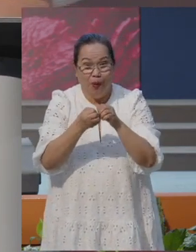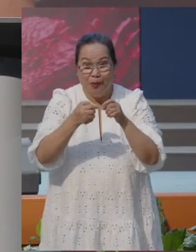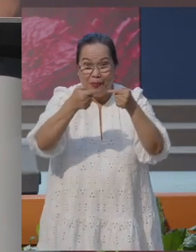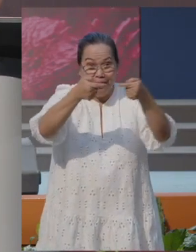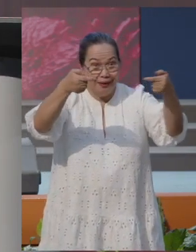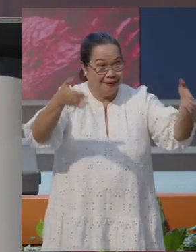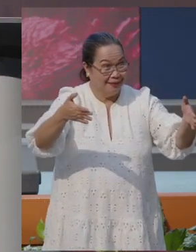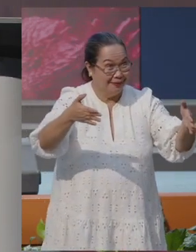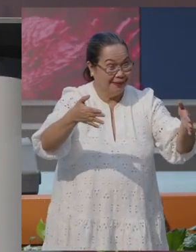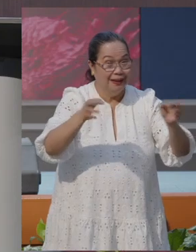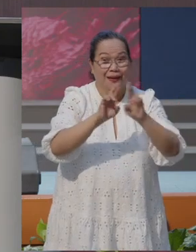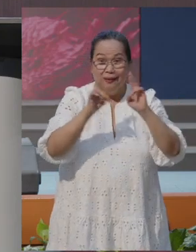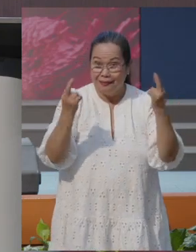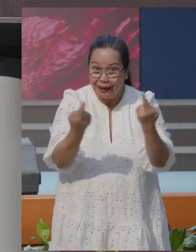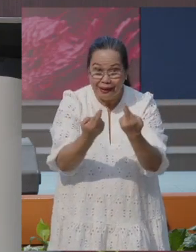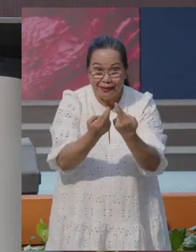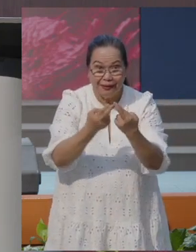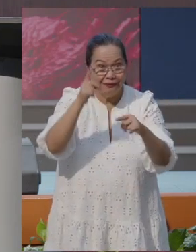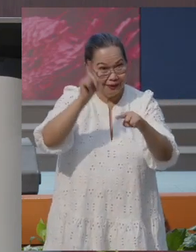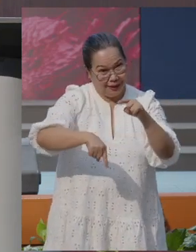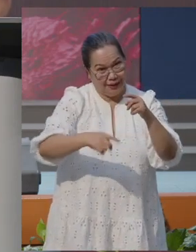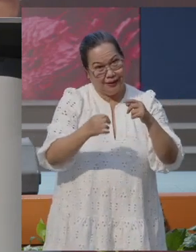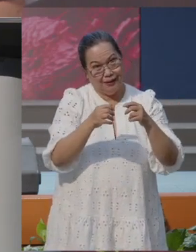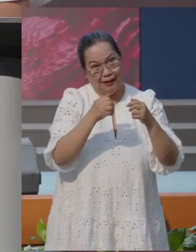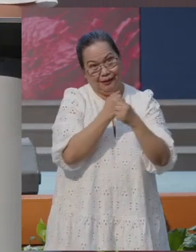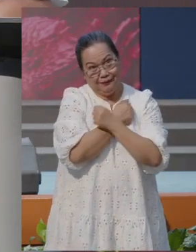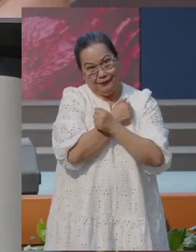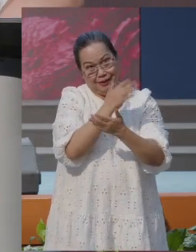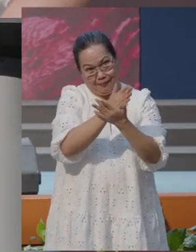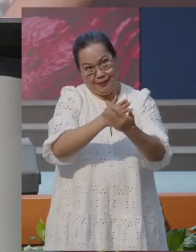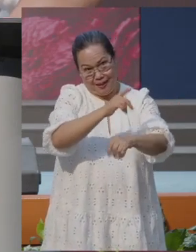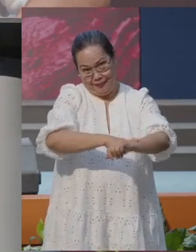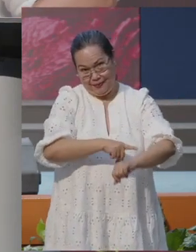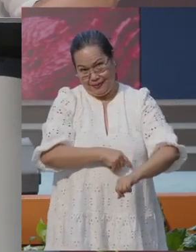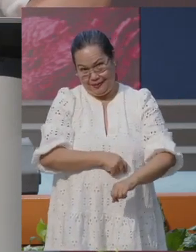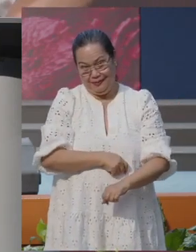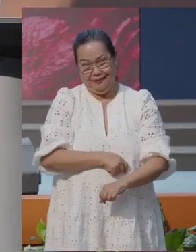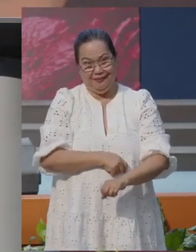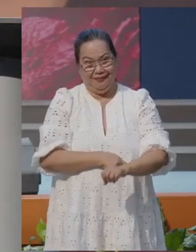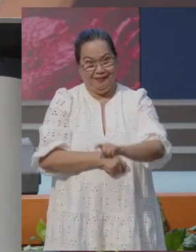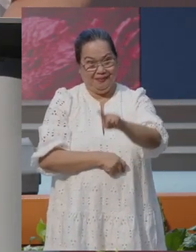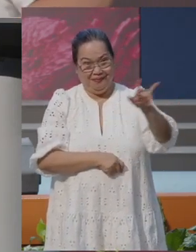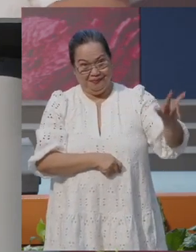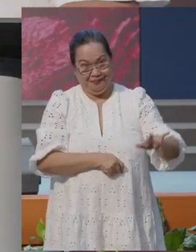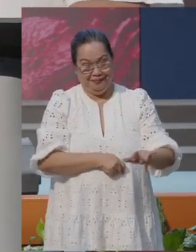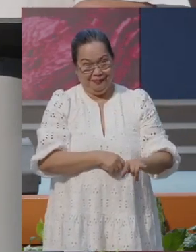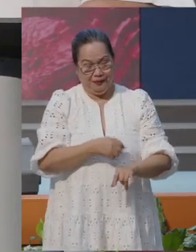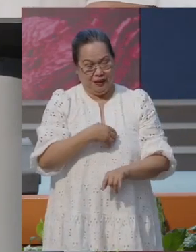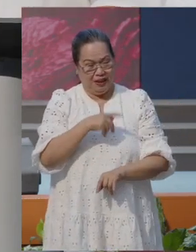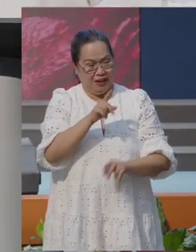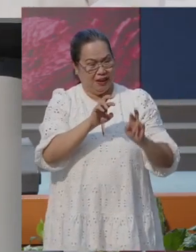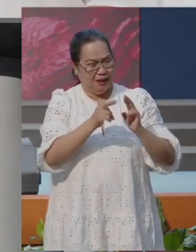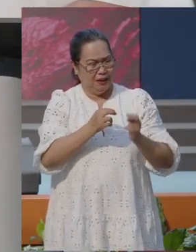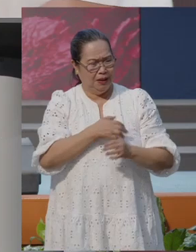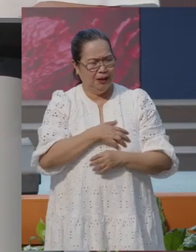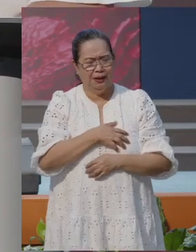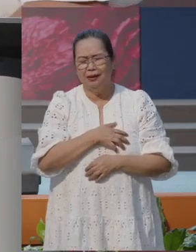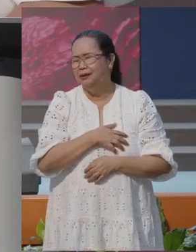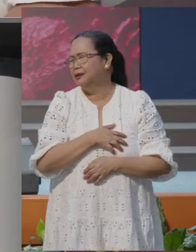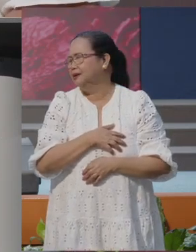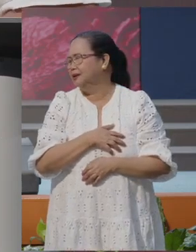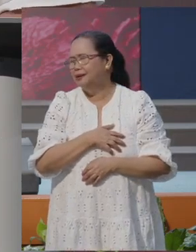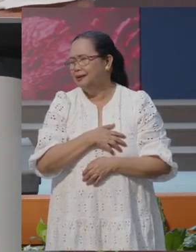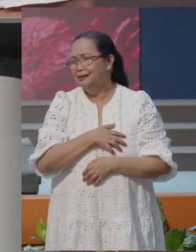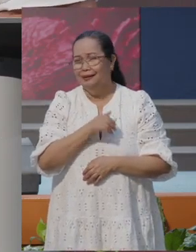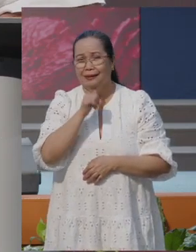yung kamag-anak mo, hindi mo malab. No? Meron tayong kamag-anak na ayaw natin makausap, makita, makaulayaw